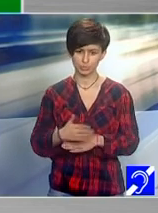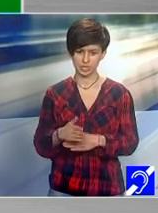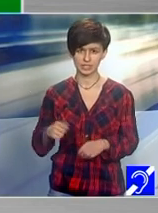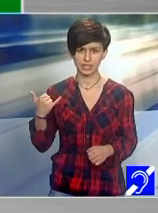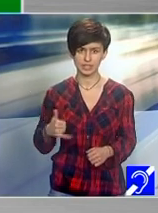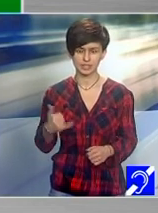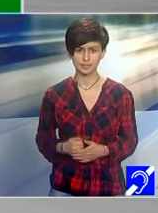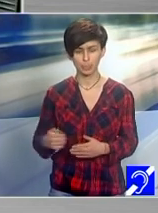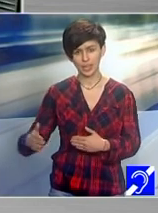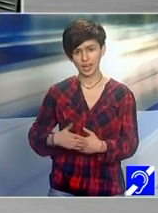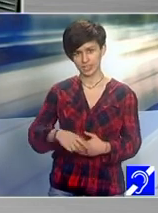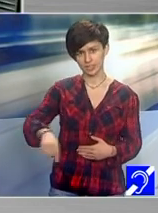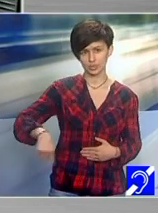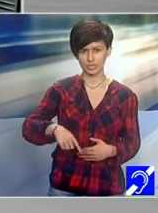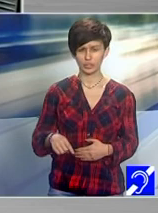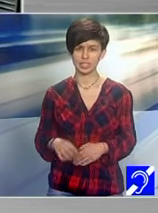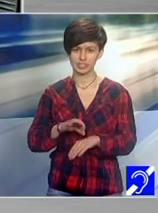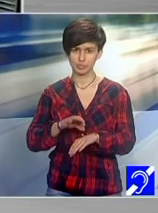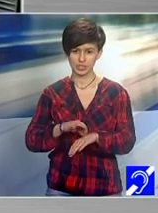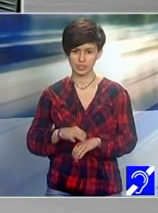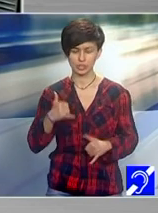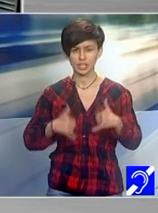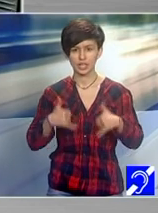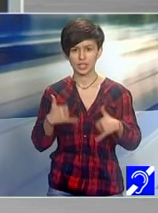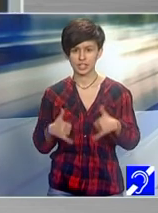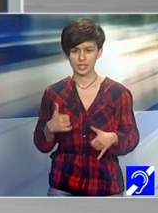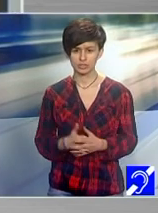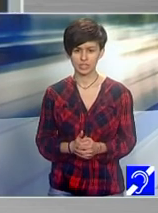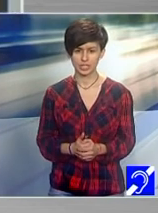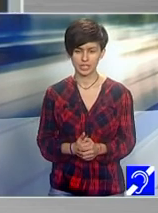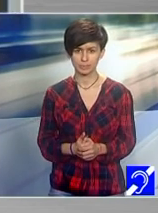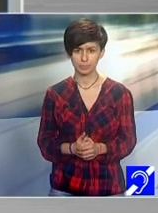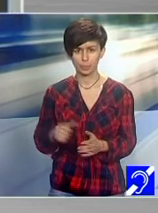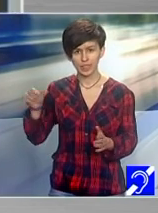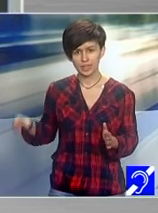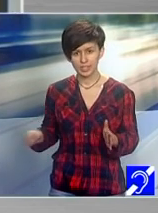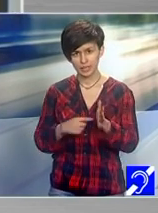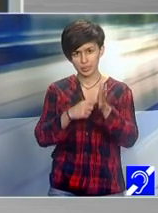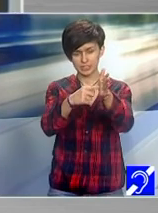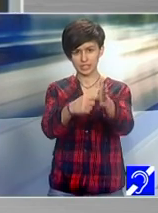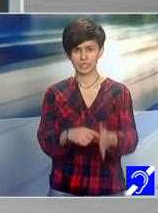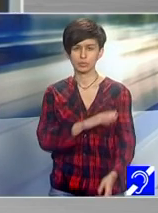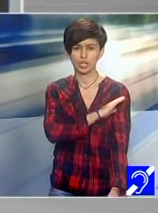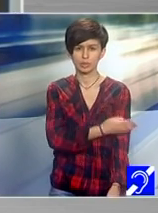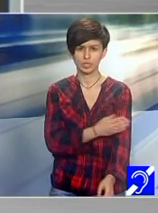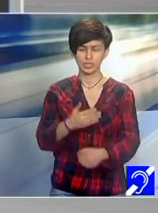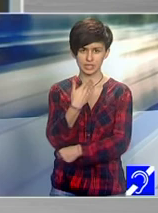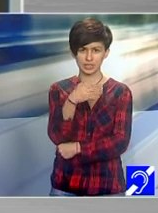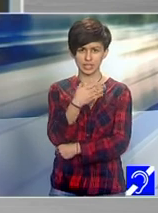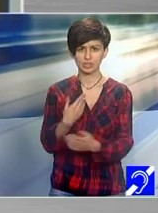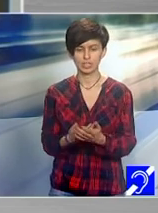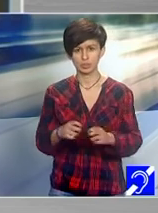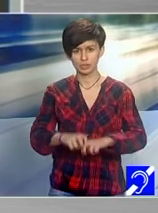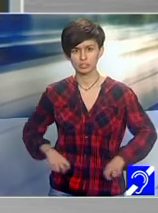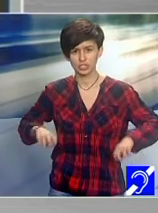se află doamna doctor, inginer Camelia Marinescu, reprezentantul Autorității Naționale pentru Cercetare Științifică